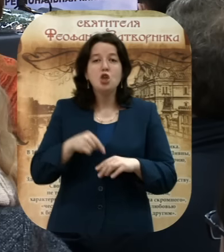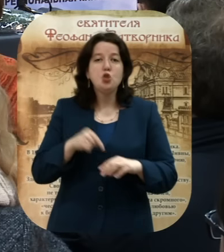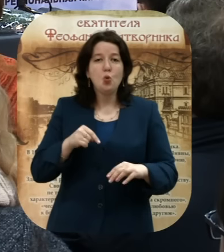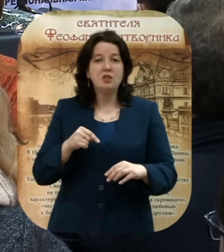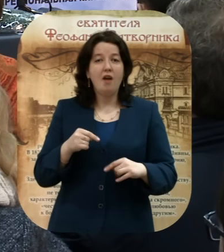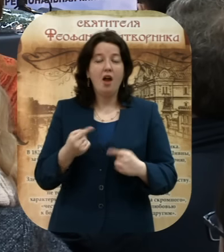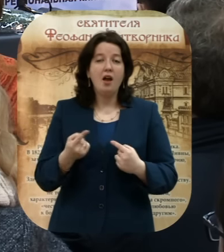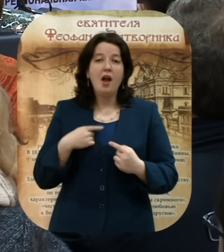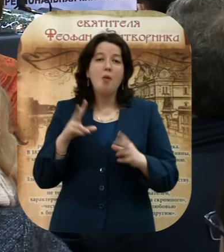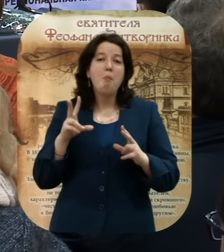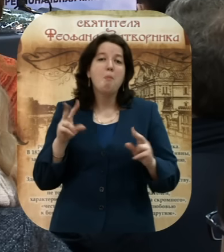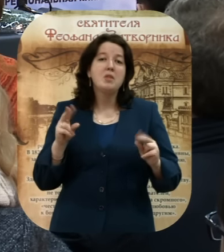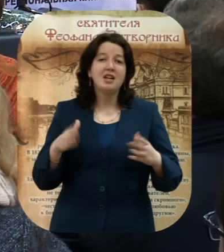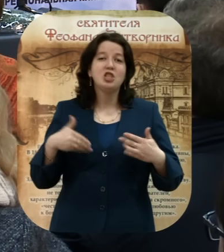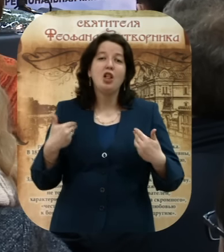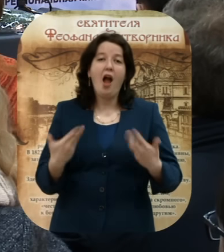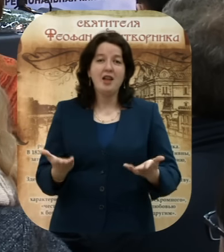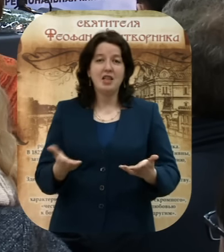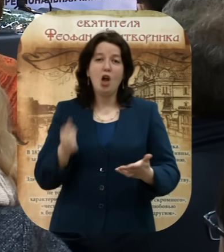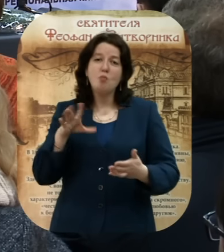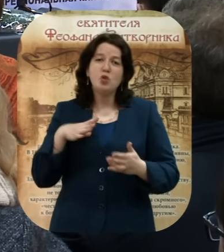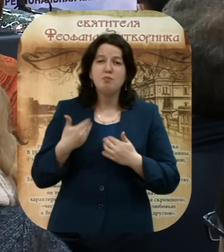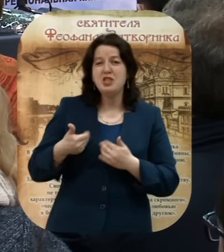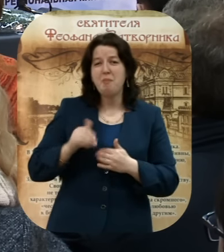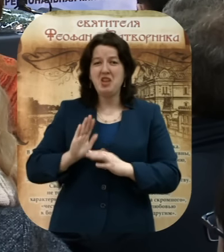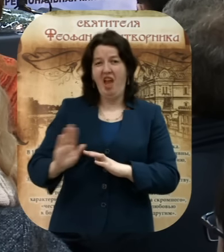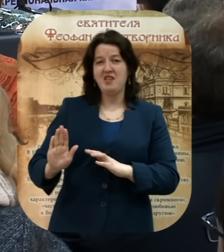чувствам, благожелательства, может быть, неприязни,